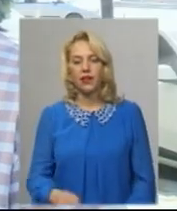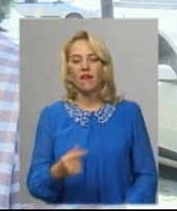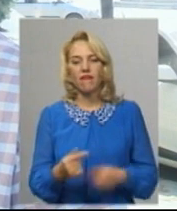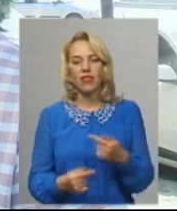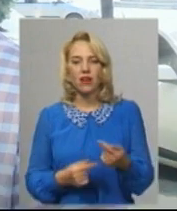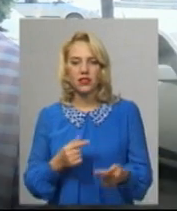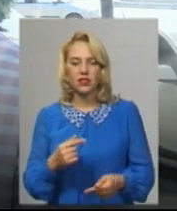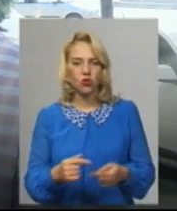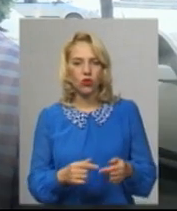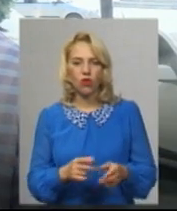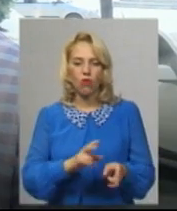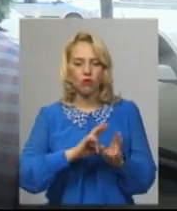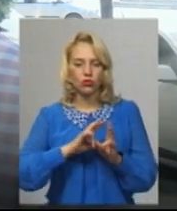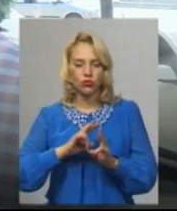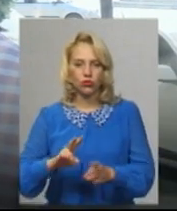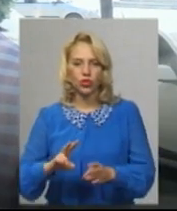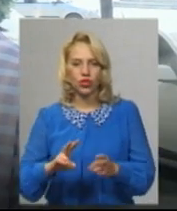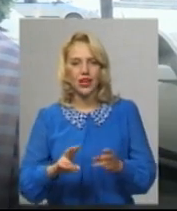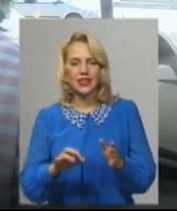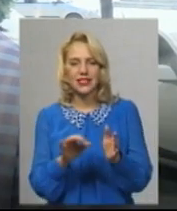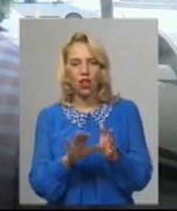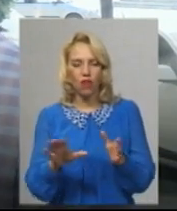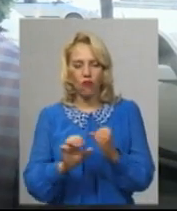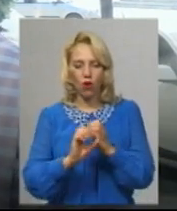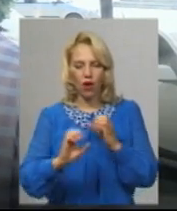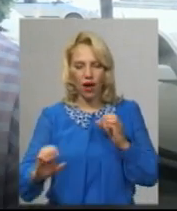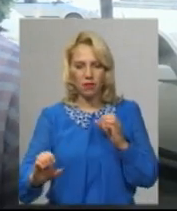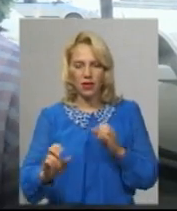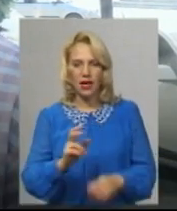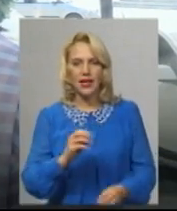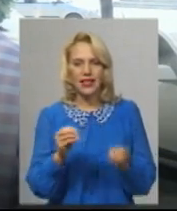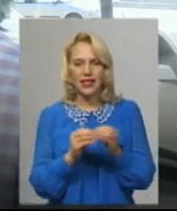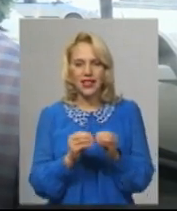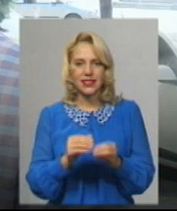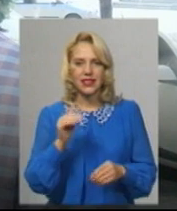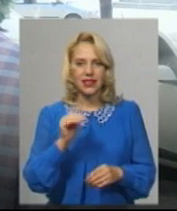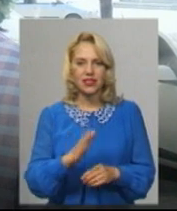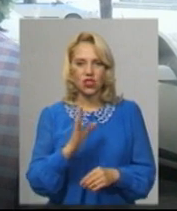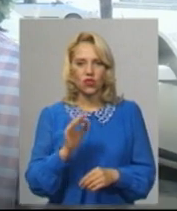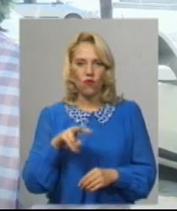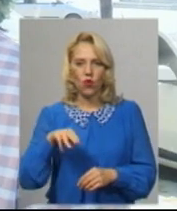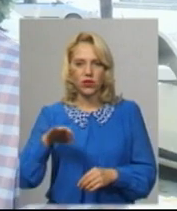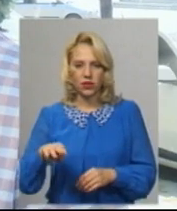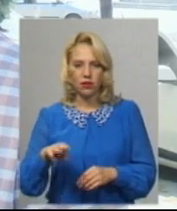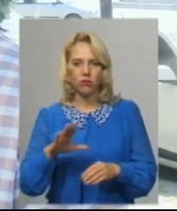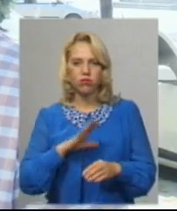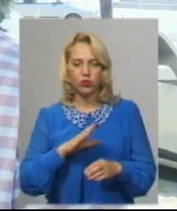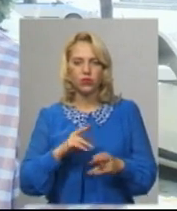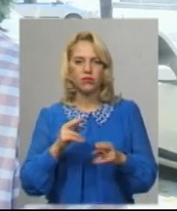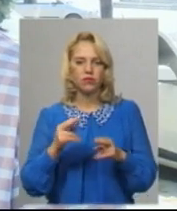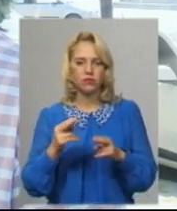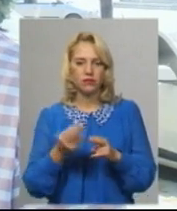Внаслідок пошкодження силового кабеля номіналом 10 кВт, 10 тисяч вольт, було знеструмлено 3 наших